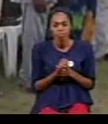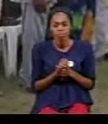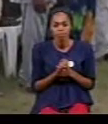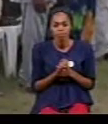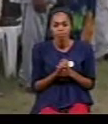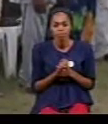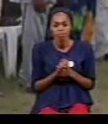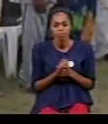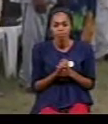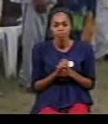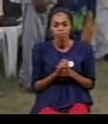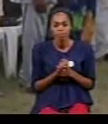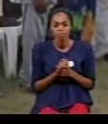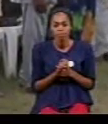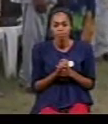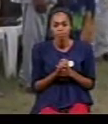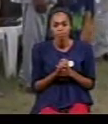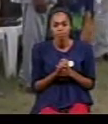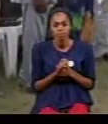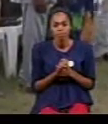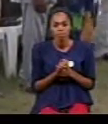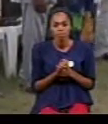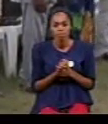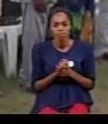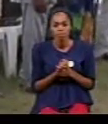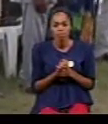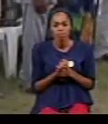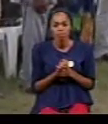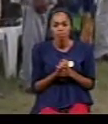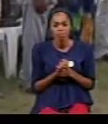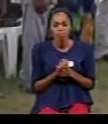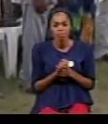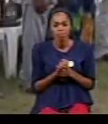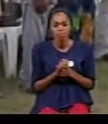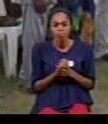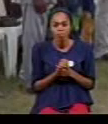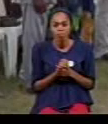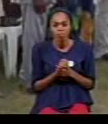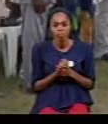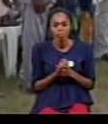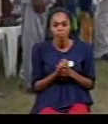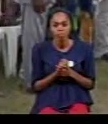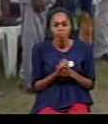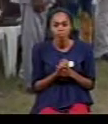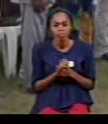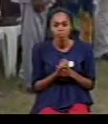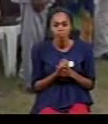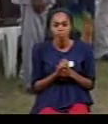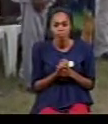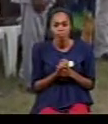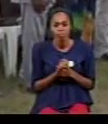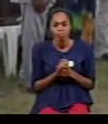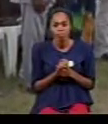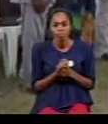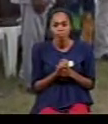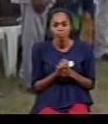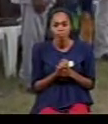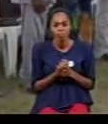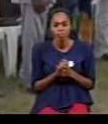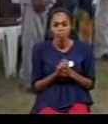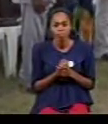laya tori oruko Jesu ni oya eja de nibi te wa yen e ma bo asi apa alafia mi apa osi ni abe